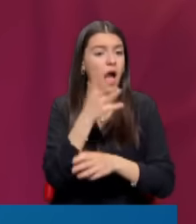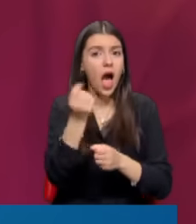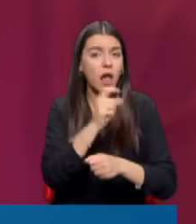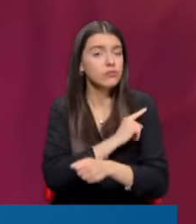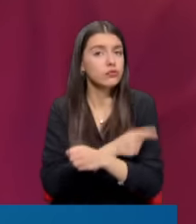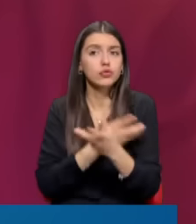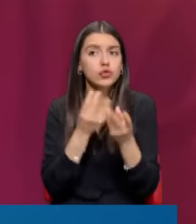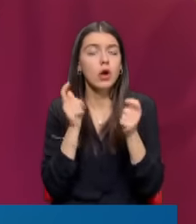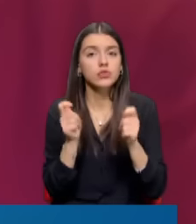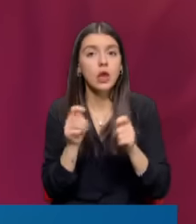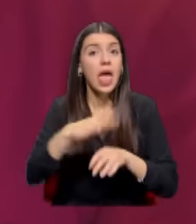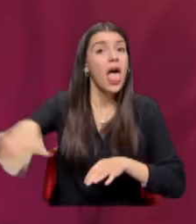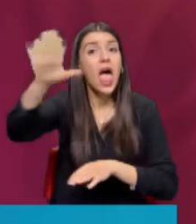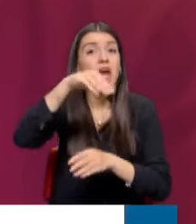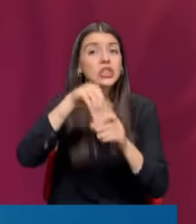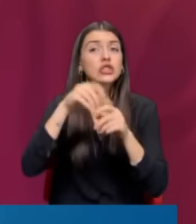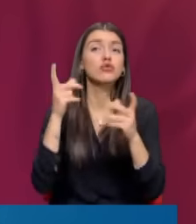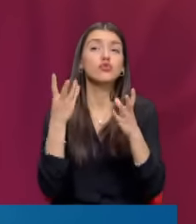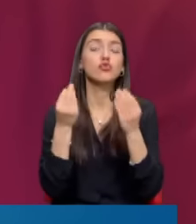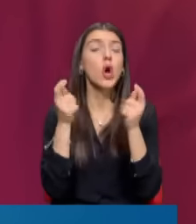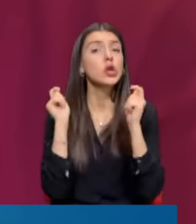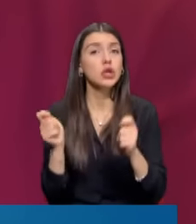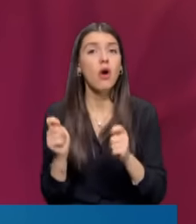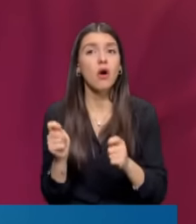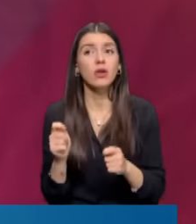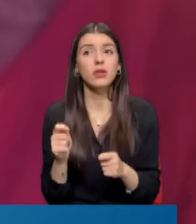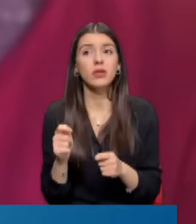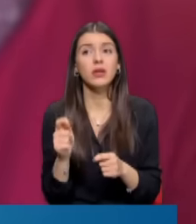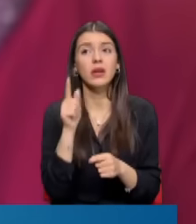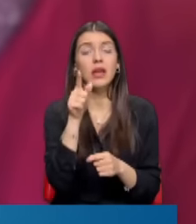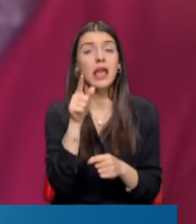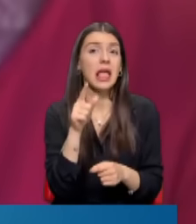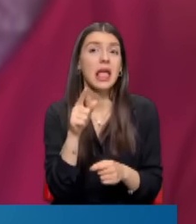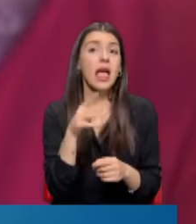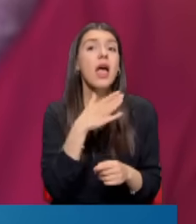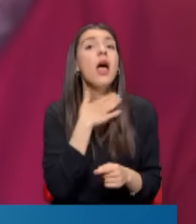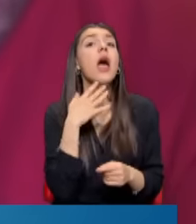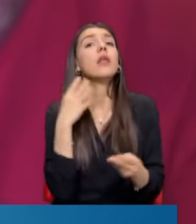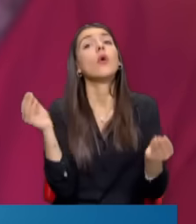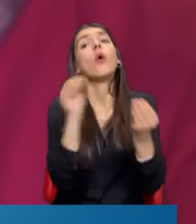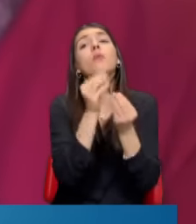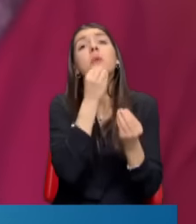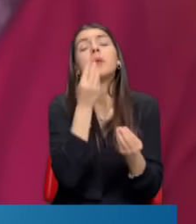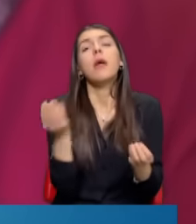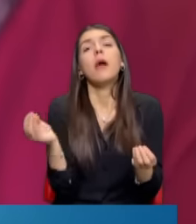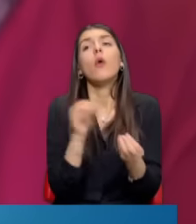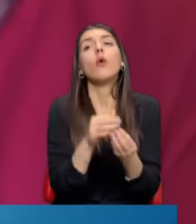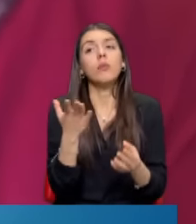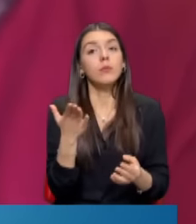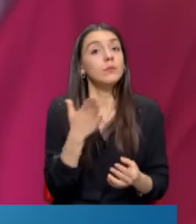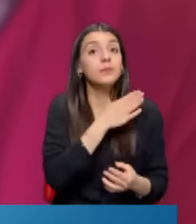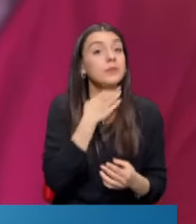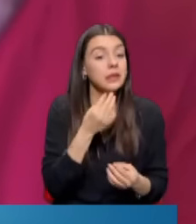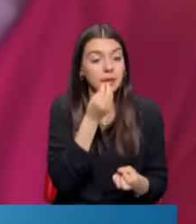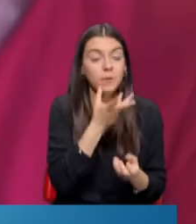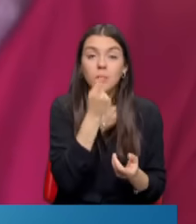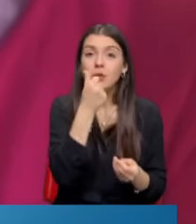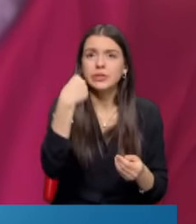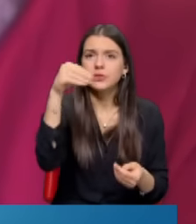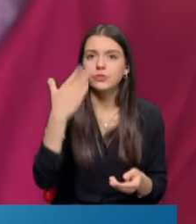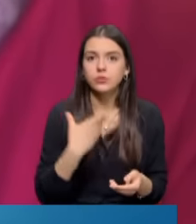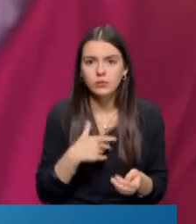zor. Herkes için, sırf benim için değil, esnaf için de öyle. Et de koymuyorum artık. Et yemeğini kaça satacağım ben? Her